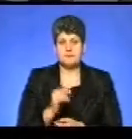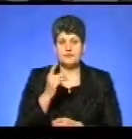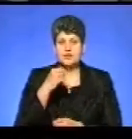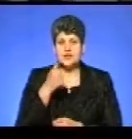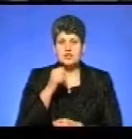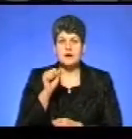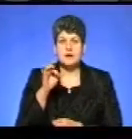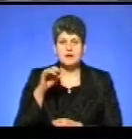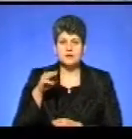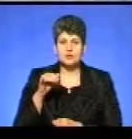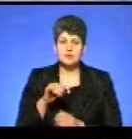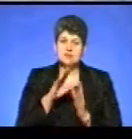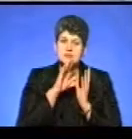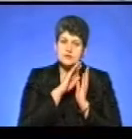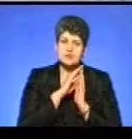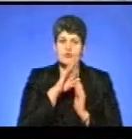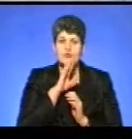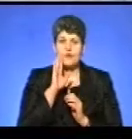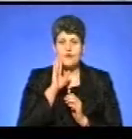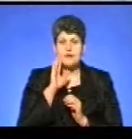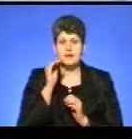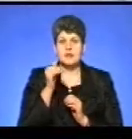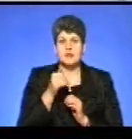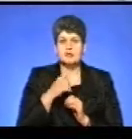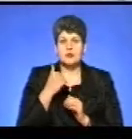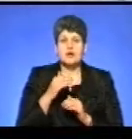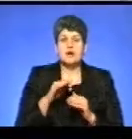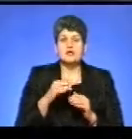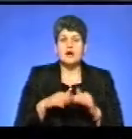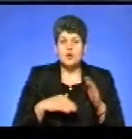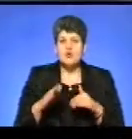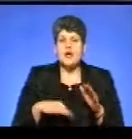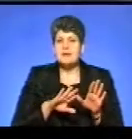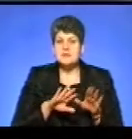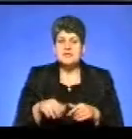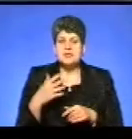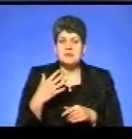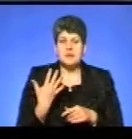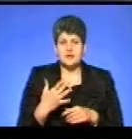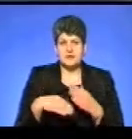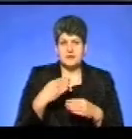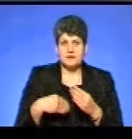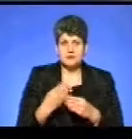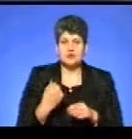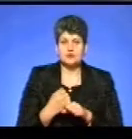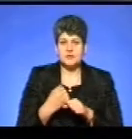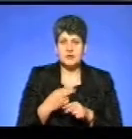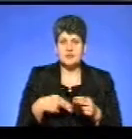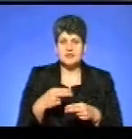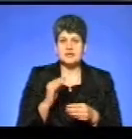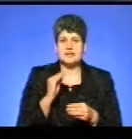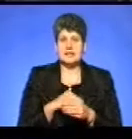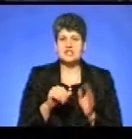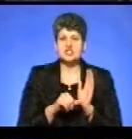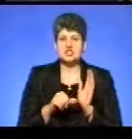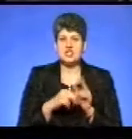Півторарічний Артур заснув у мами на руках після п'ятої перев'язки. Хлопчику зробили операцію тиждень тому, наклали 6 швів. Як